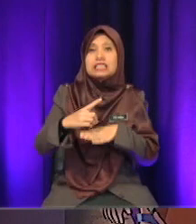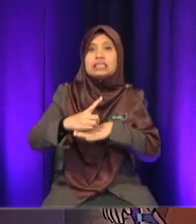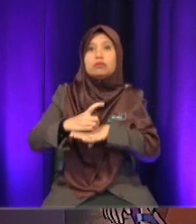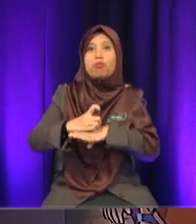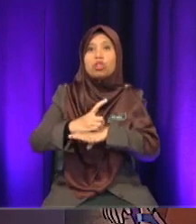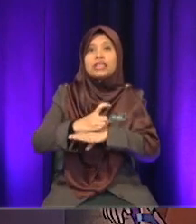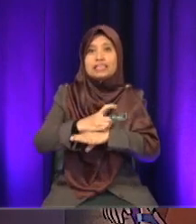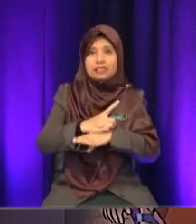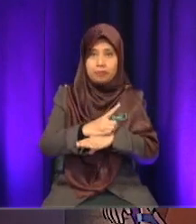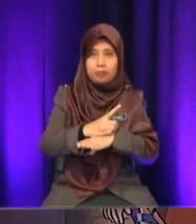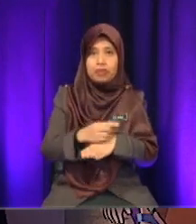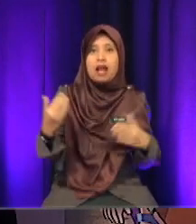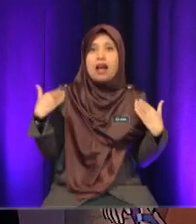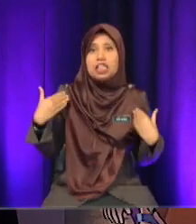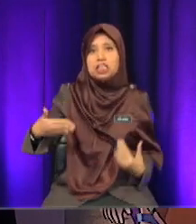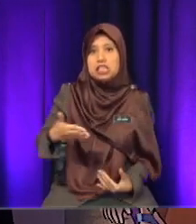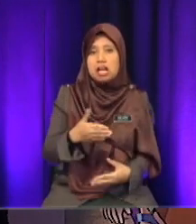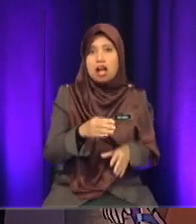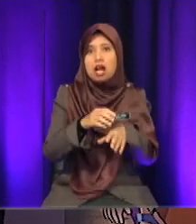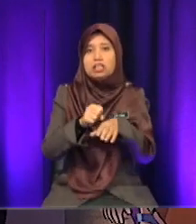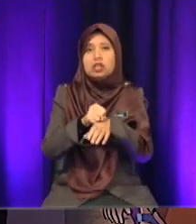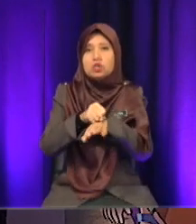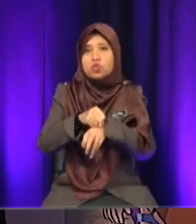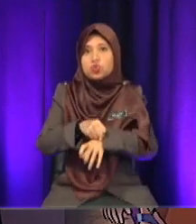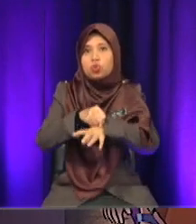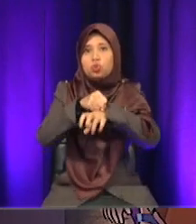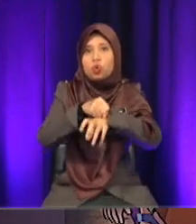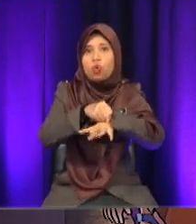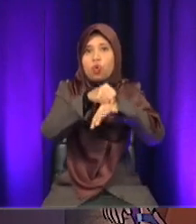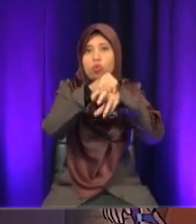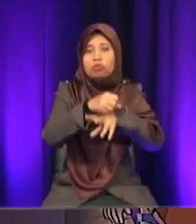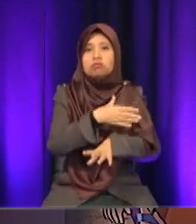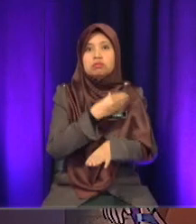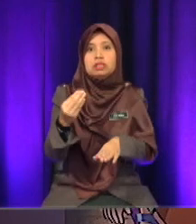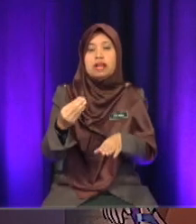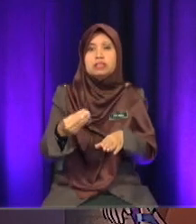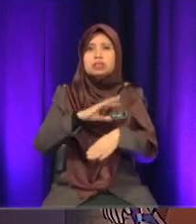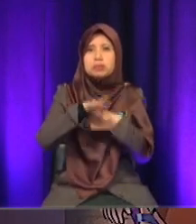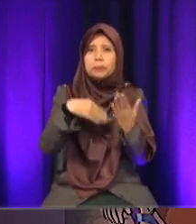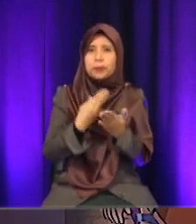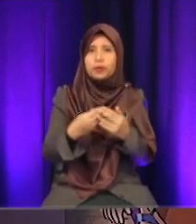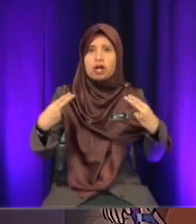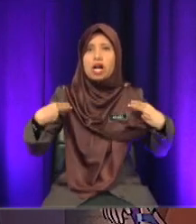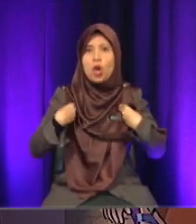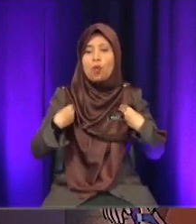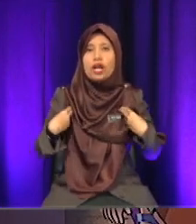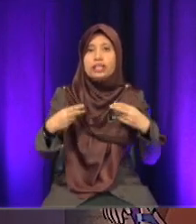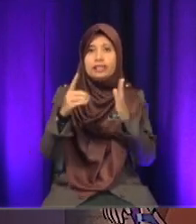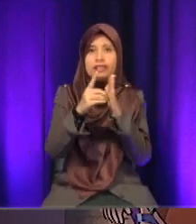ikan ada sotong dan semua hewan ini merupakan hewan di dasar laut